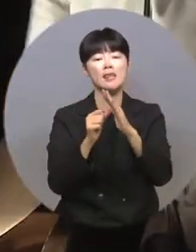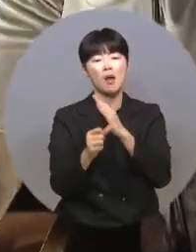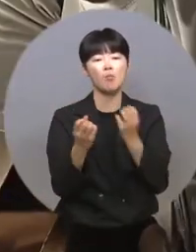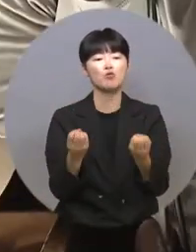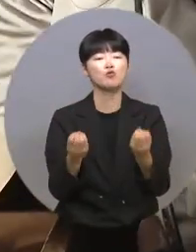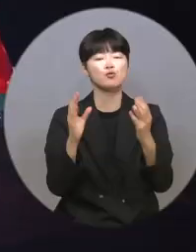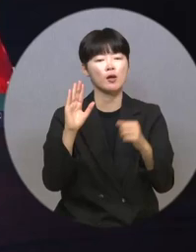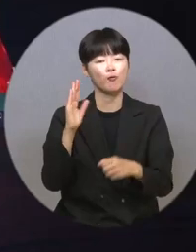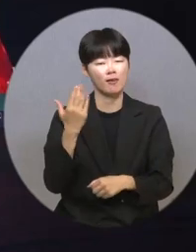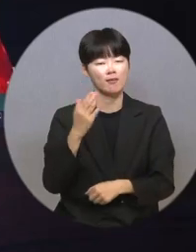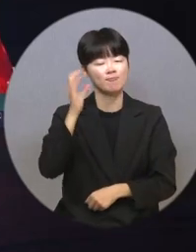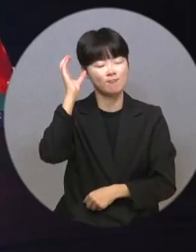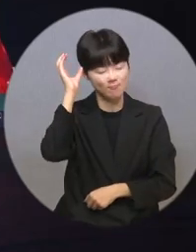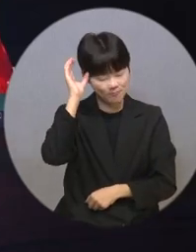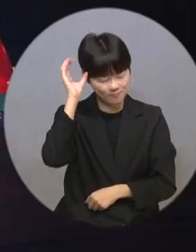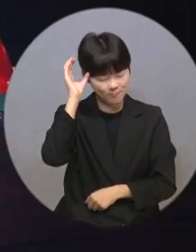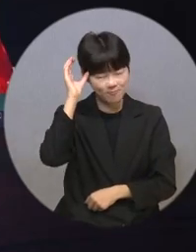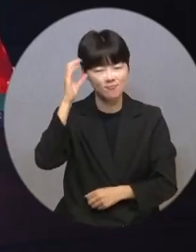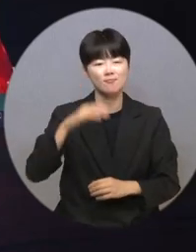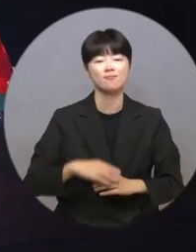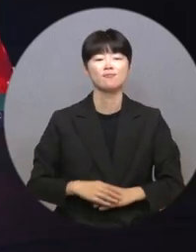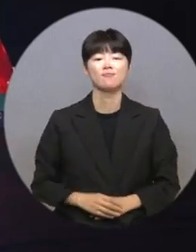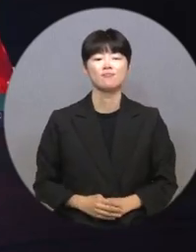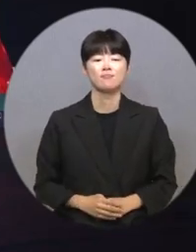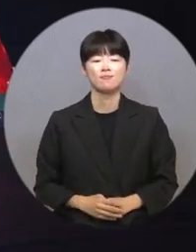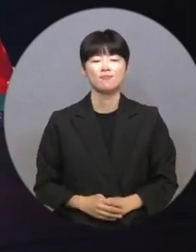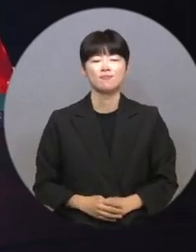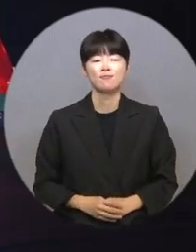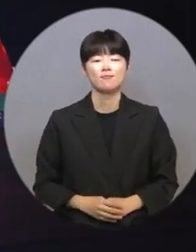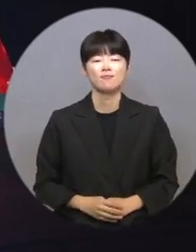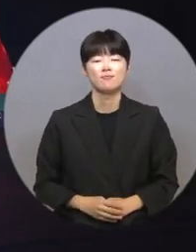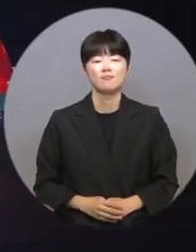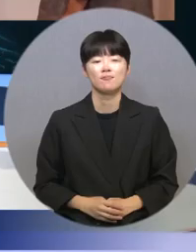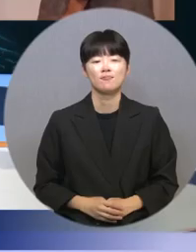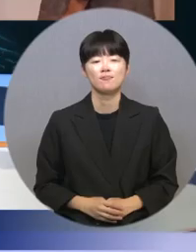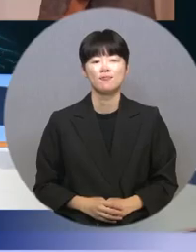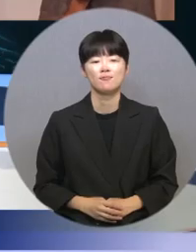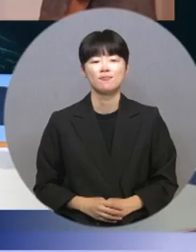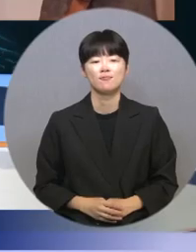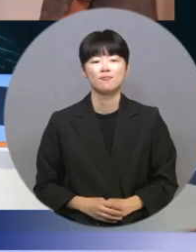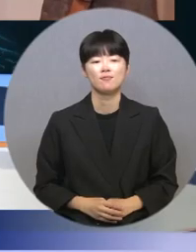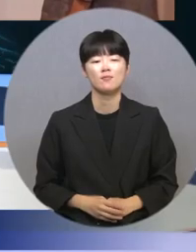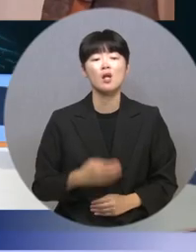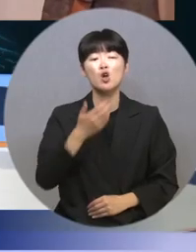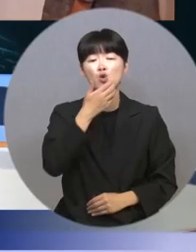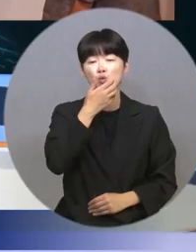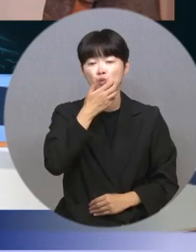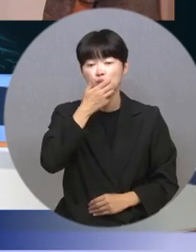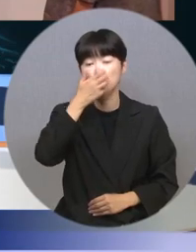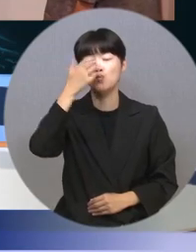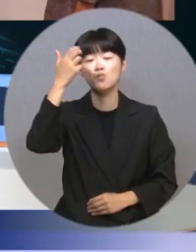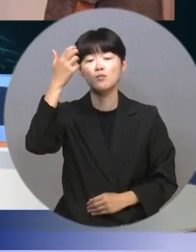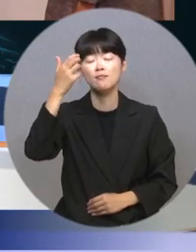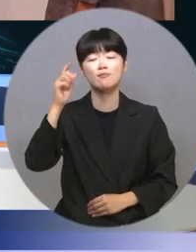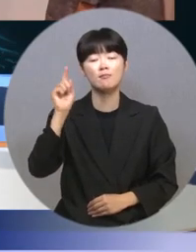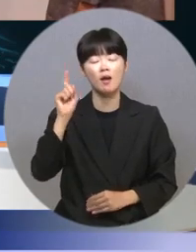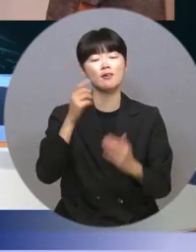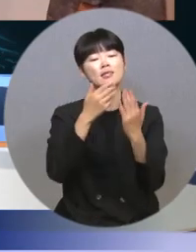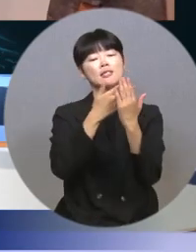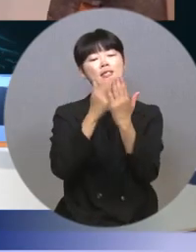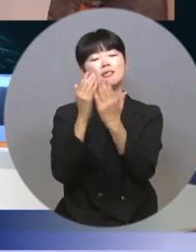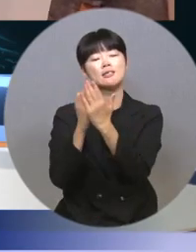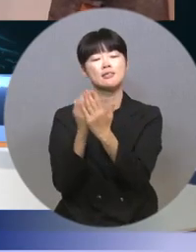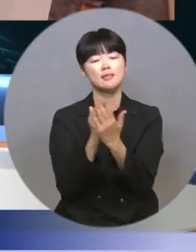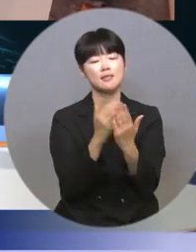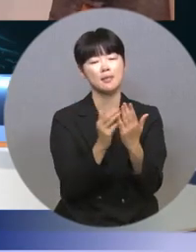있습니다. 복지TV 전북방송 장유진입니다. 꿈을 수채화로 아름답게 그려낸 황현